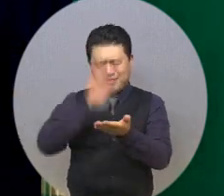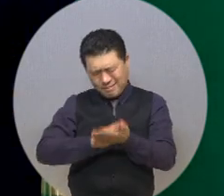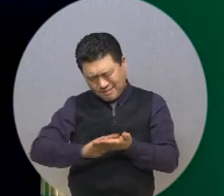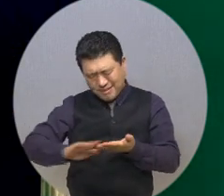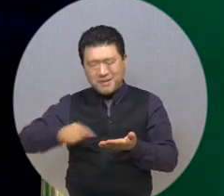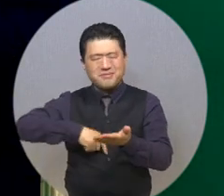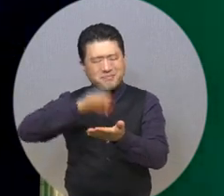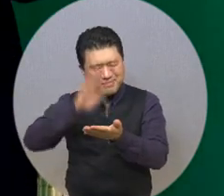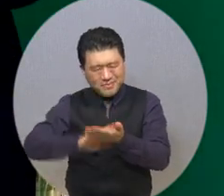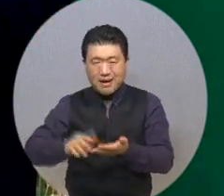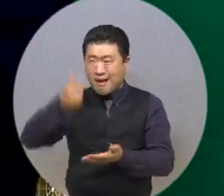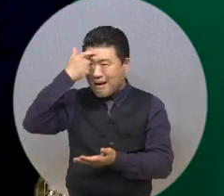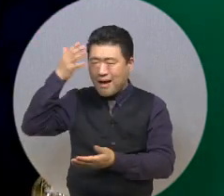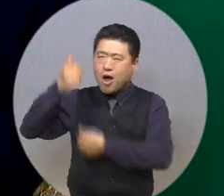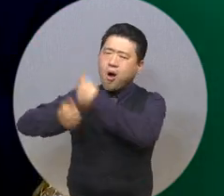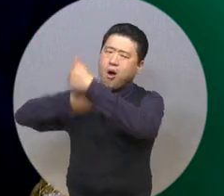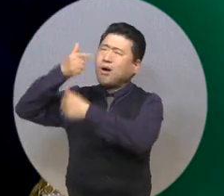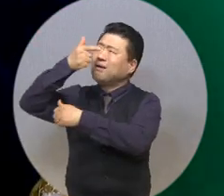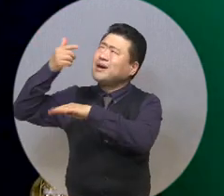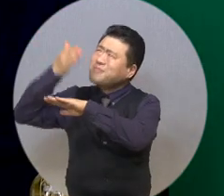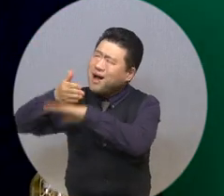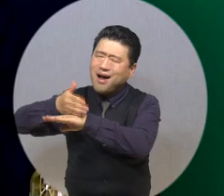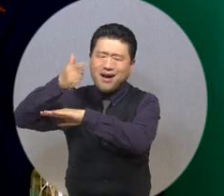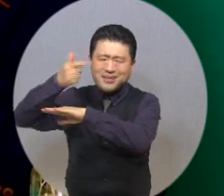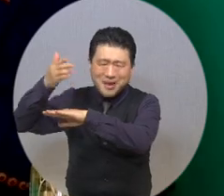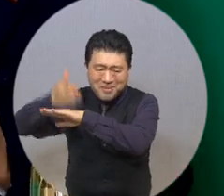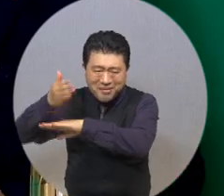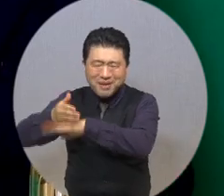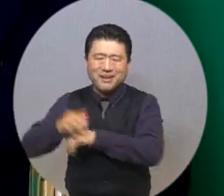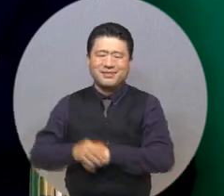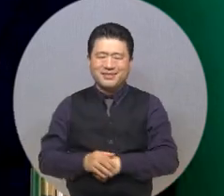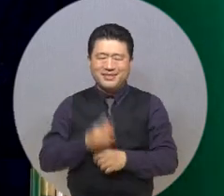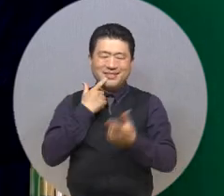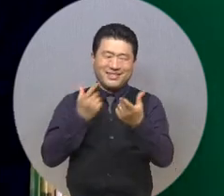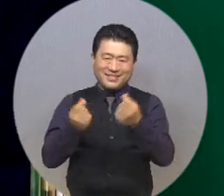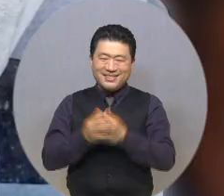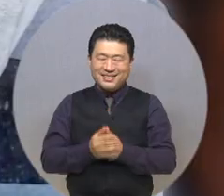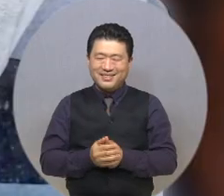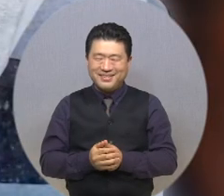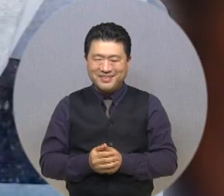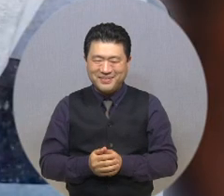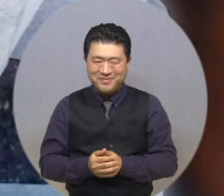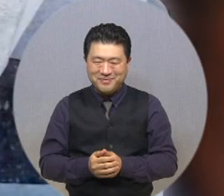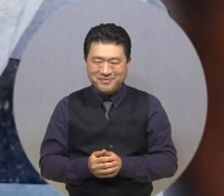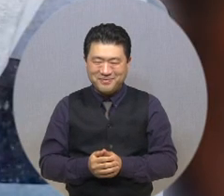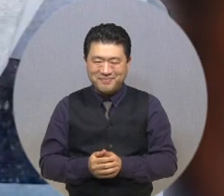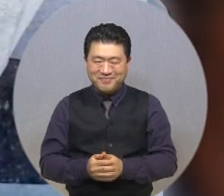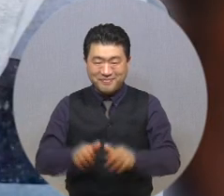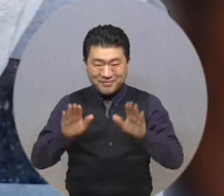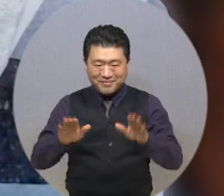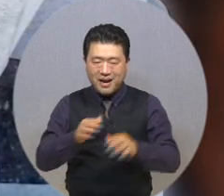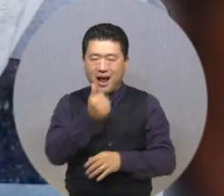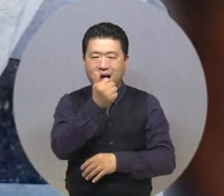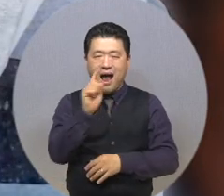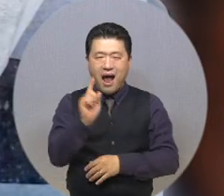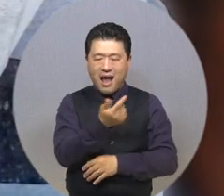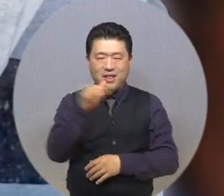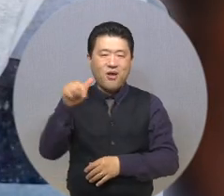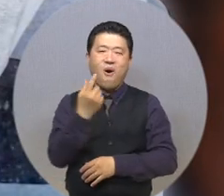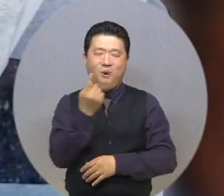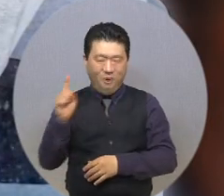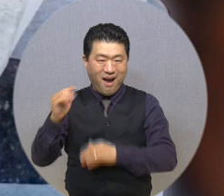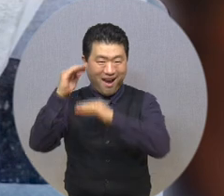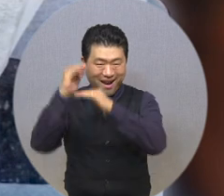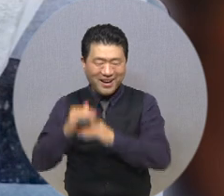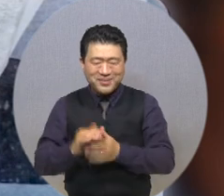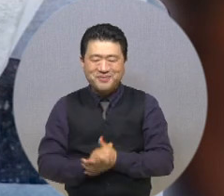감사해. 감사해요. 이때쯤이면 감사해요. 사람. 이번에는 이게 황과인데요.